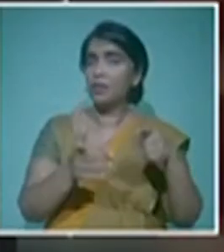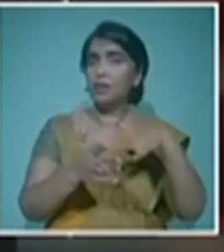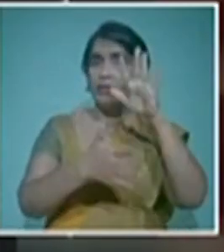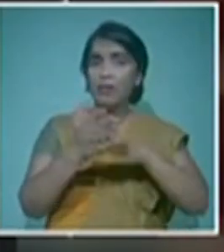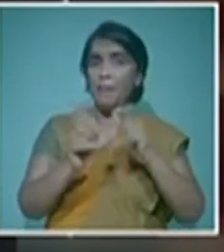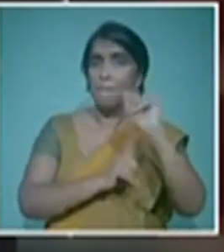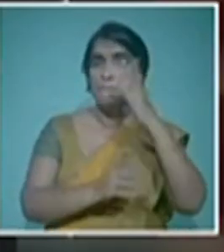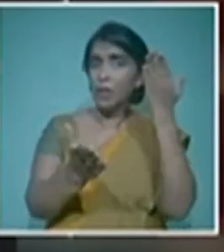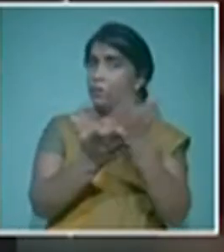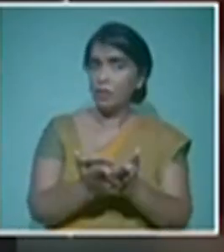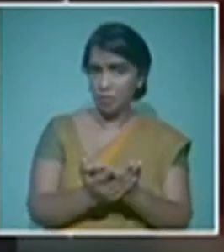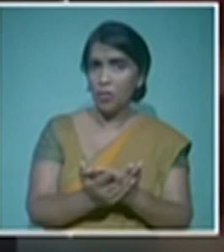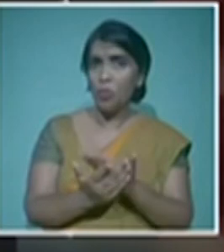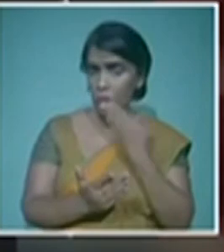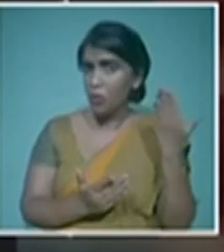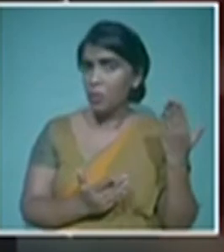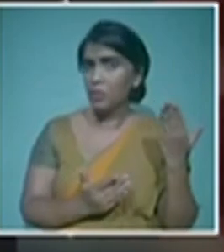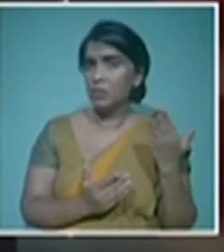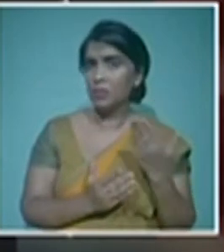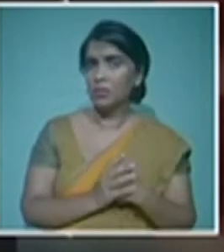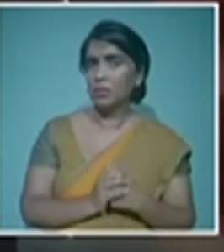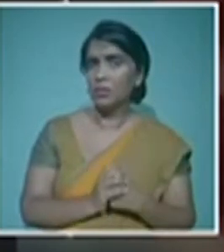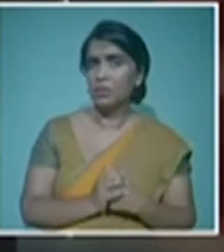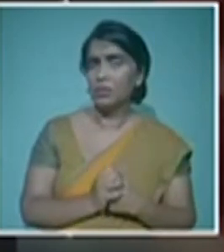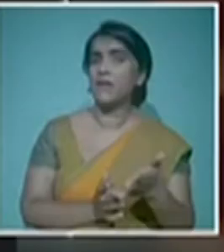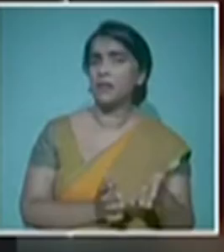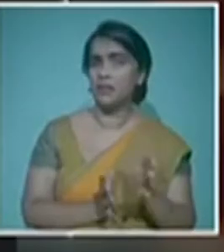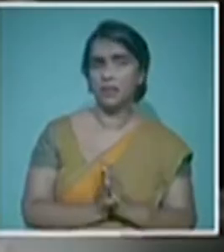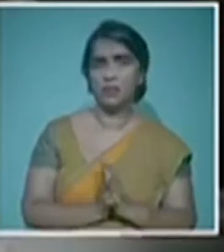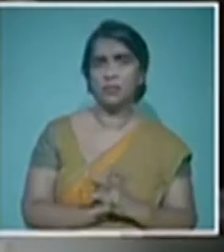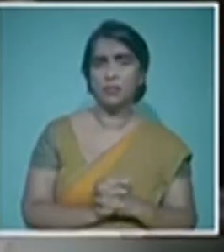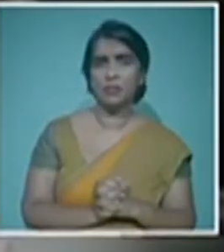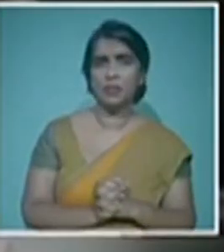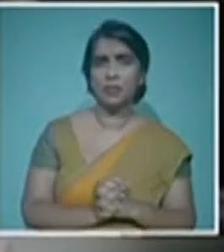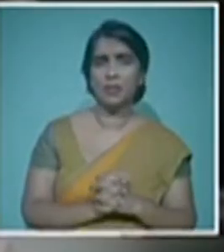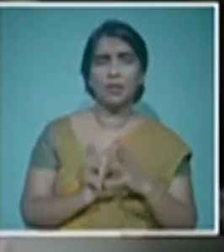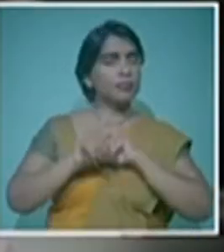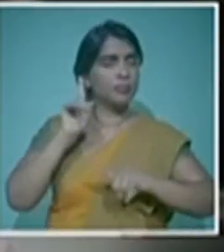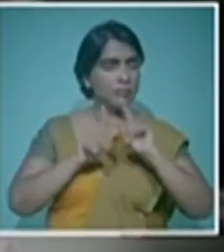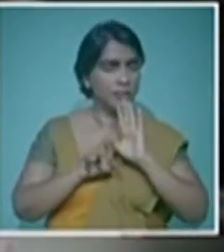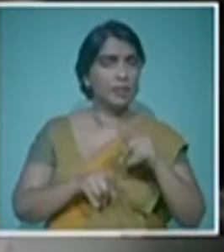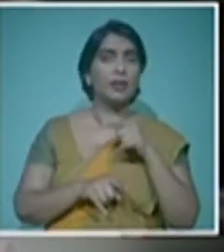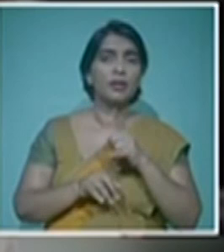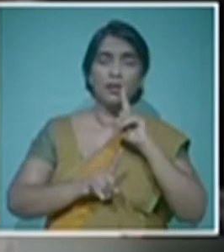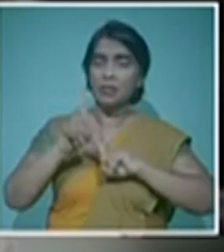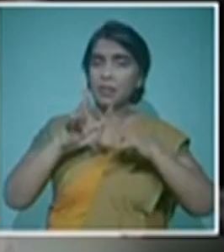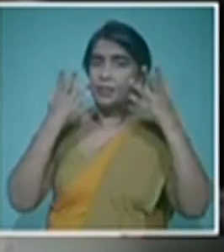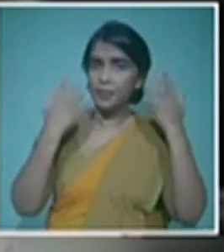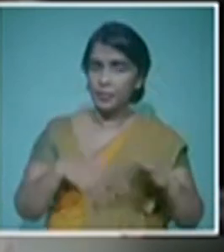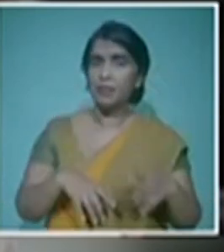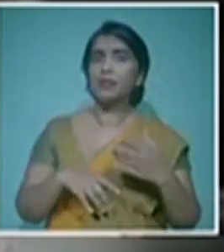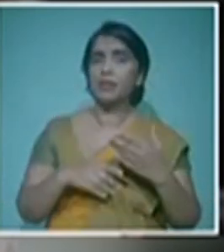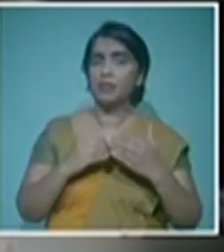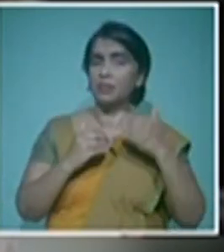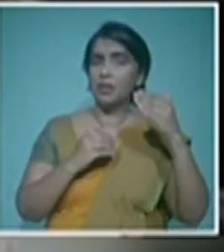ගිවිසුම පාර්ලිමේන්තුවට ඉදිරිපත් කරනවාද ගරු ජනාධිපතිතුමා? මොකද ඒක වැදගත්. සර් අපි සාකච්ඡා කරාම ඒ සාකච්ඡා අවසන් කරාම අපිට